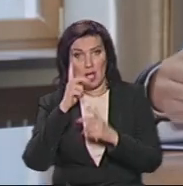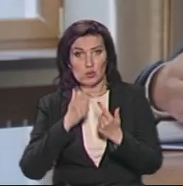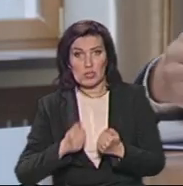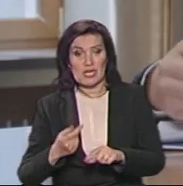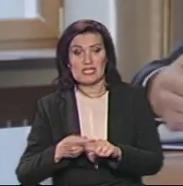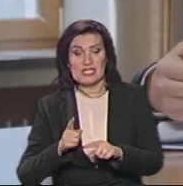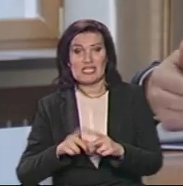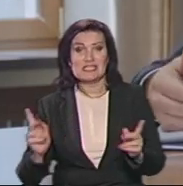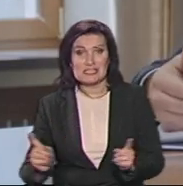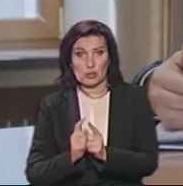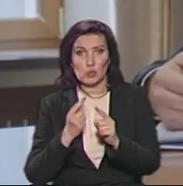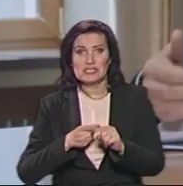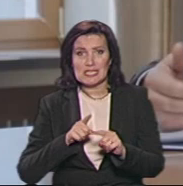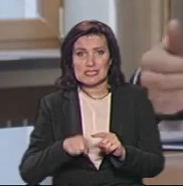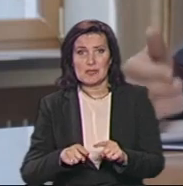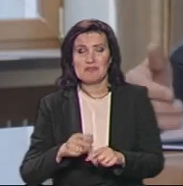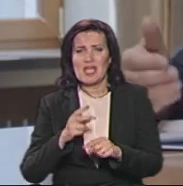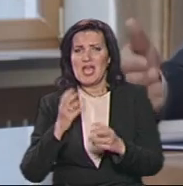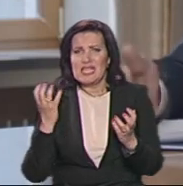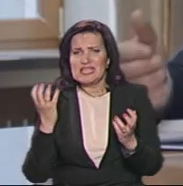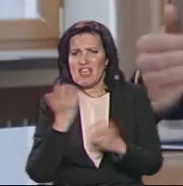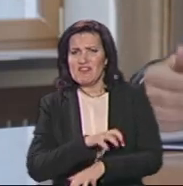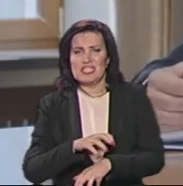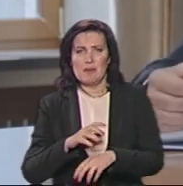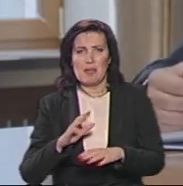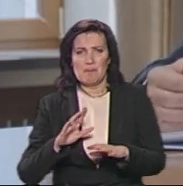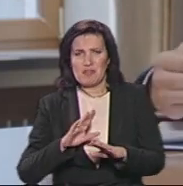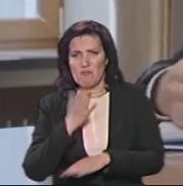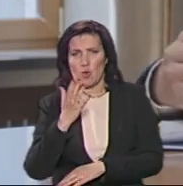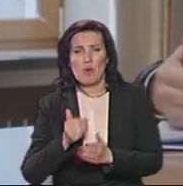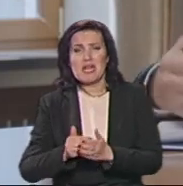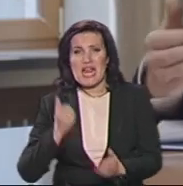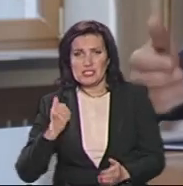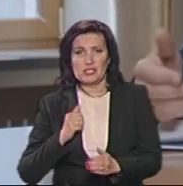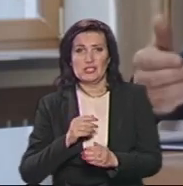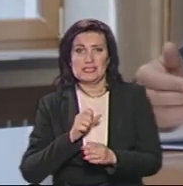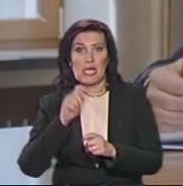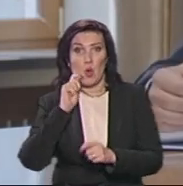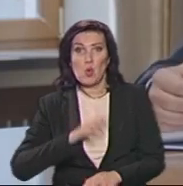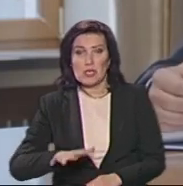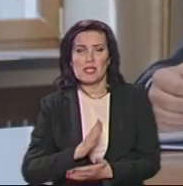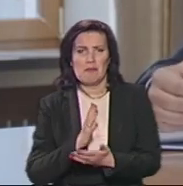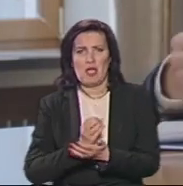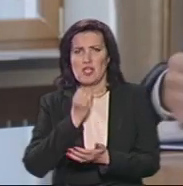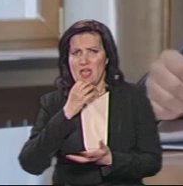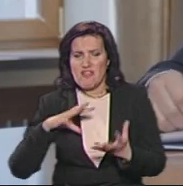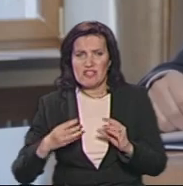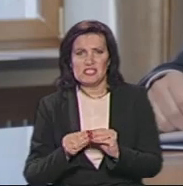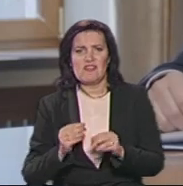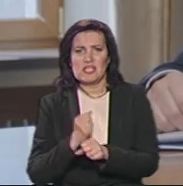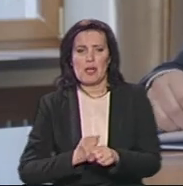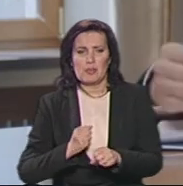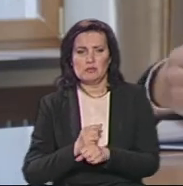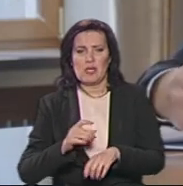що стикнулися з цим невидимим ворогом раніше за Україну, вже мають ефективне напрацювання у боротьбі з